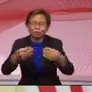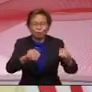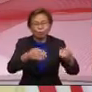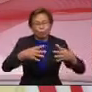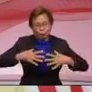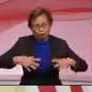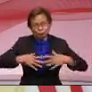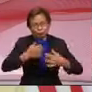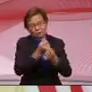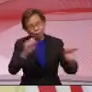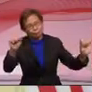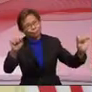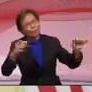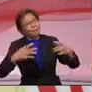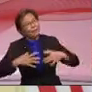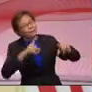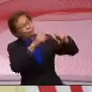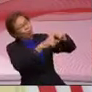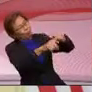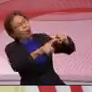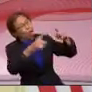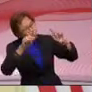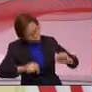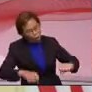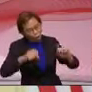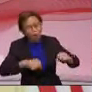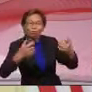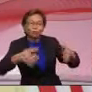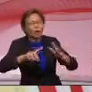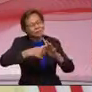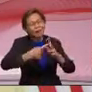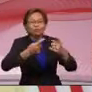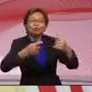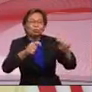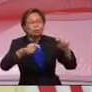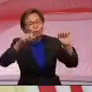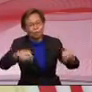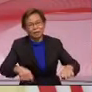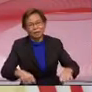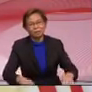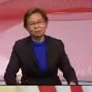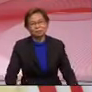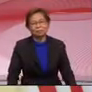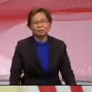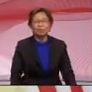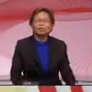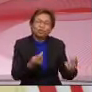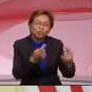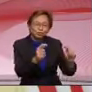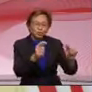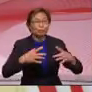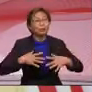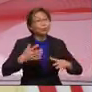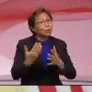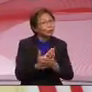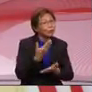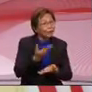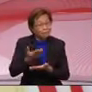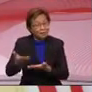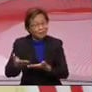penjual pakaian siap. Jadi boleh. Dah bolehlah kita nak buat, nak mencuba baju baru yang kita